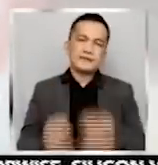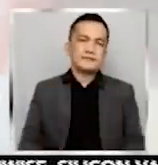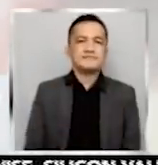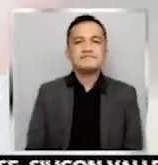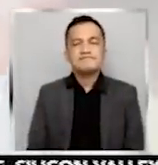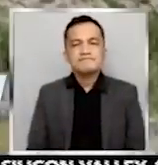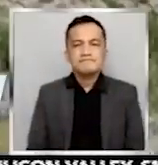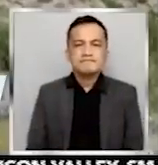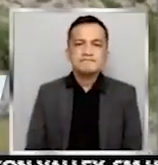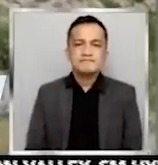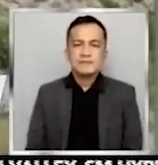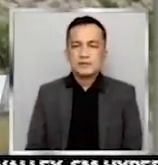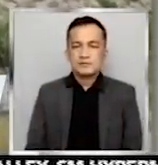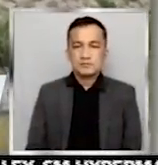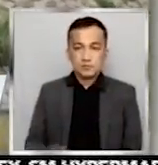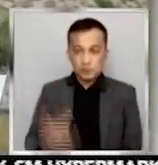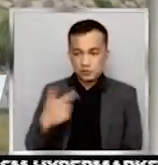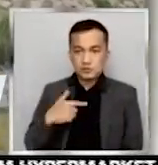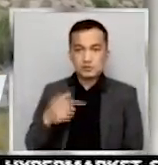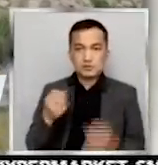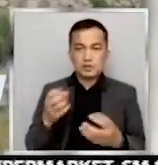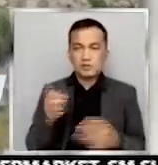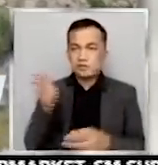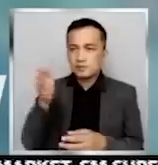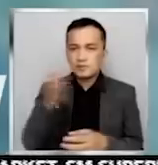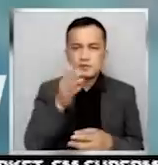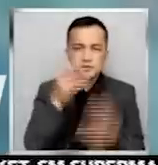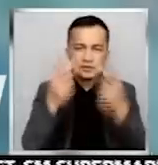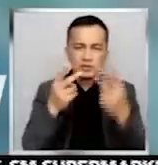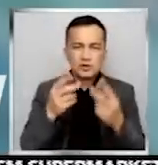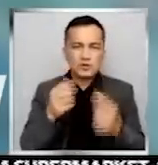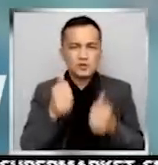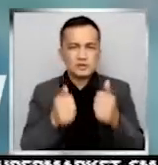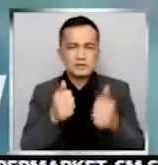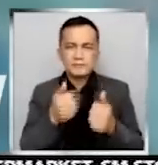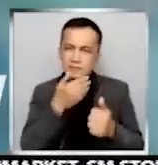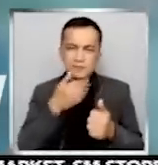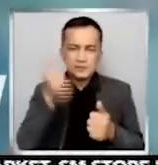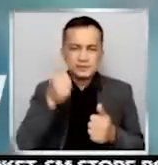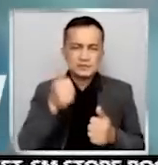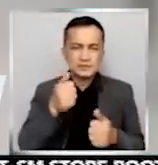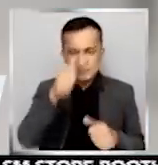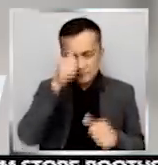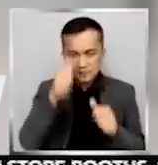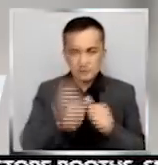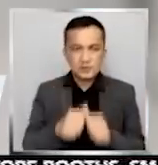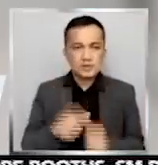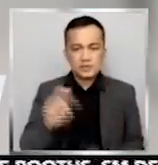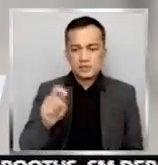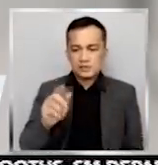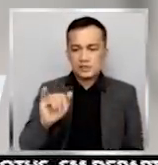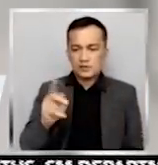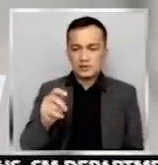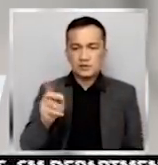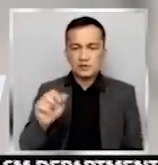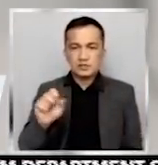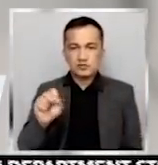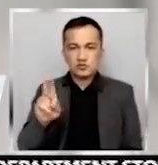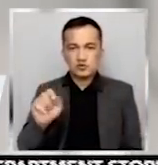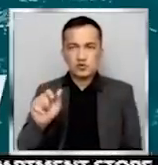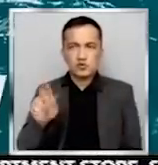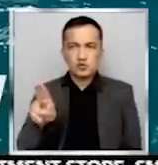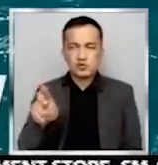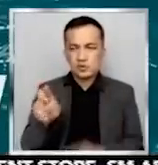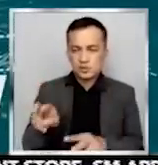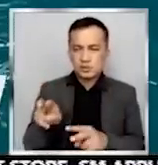mga binisita niya, alin kaya ang pinaka-tumatak sa kanya? Sa Tawi-Tawi, Sulu, more on talaga sa Mindanao. Parang